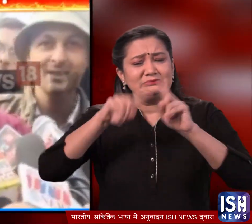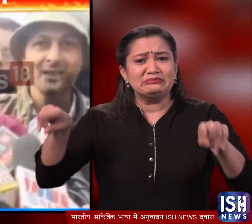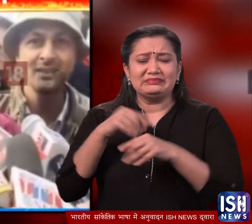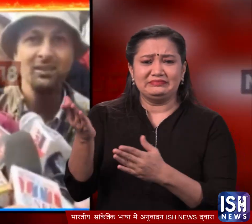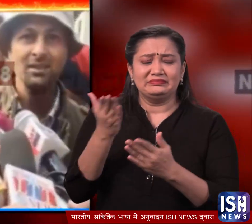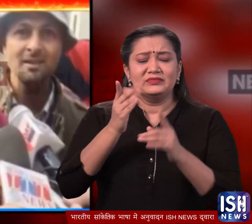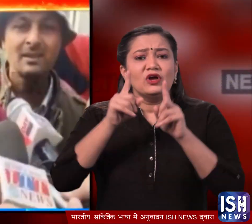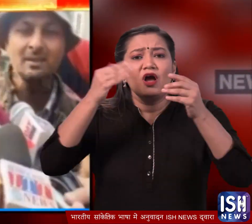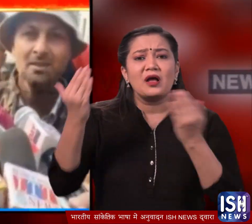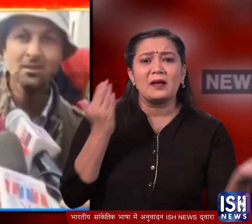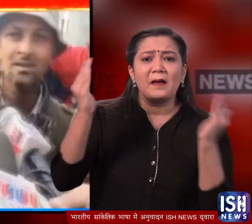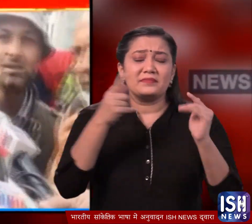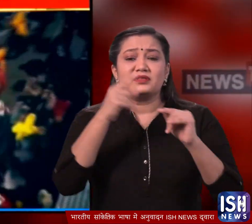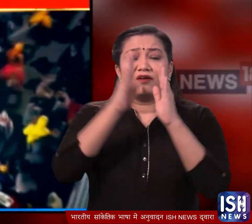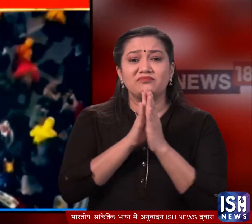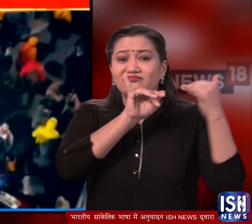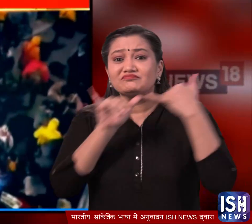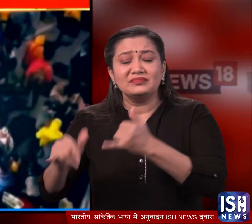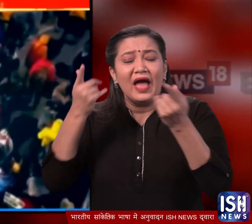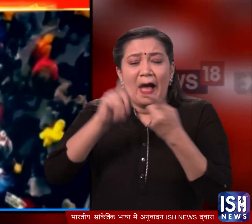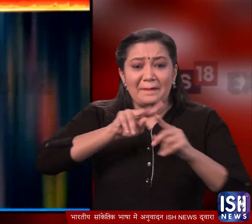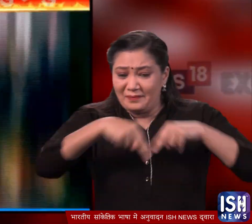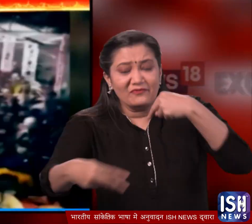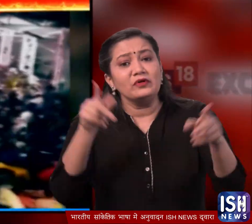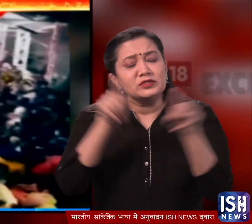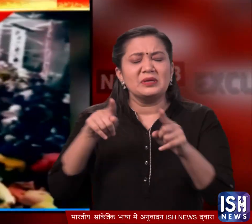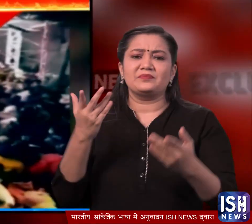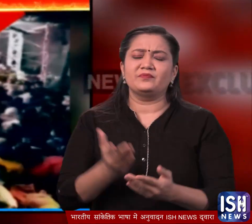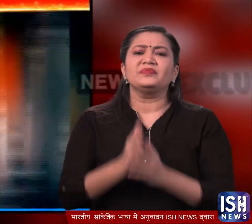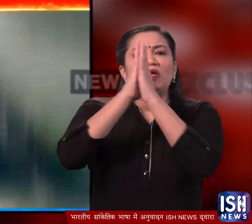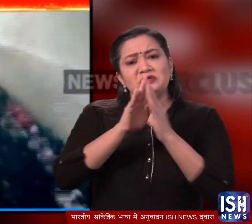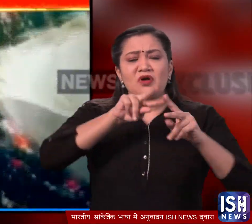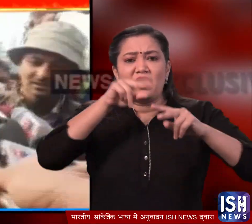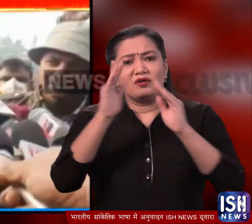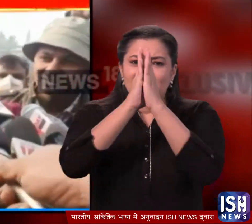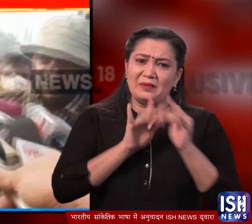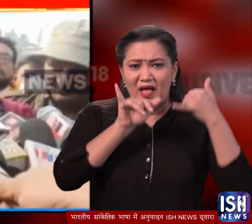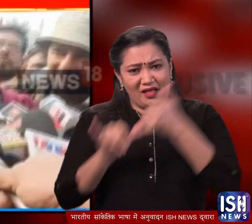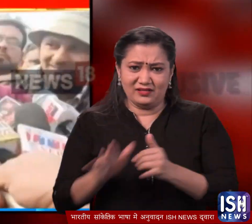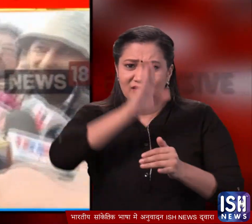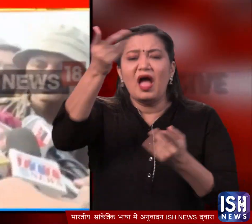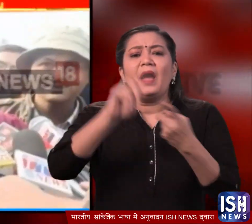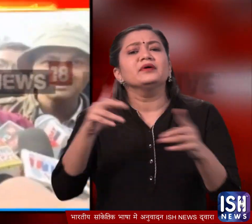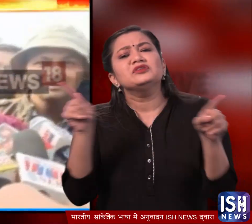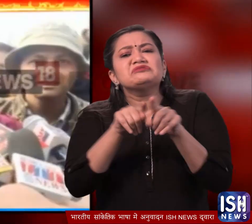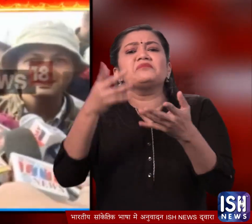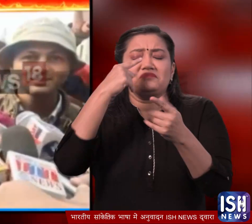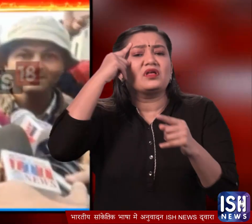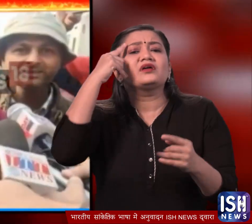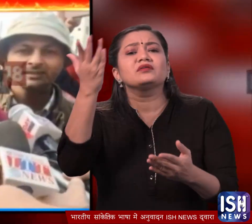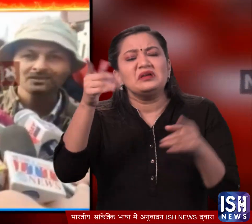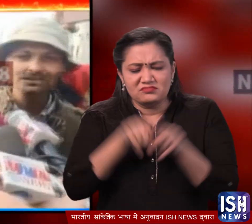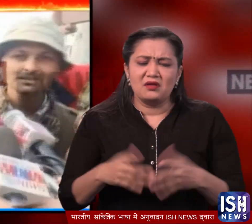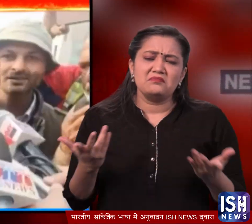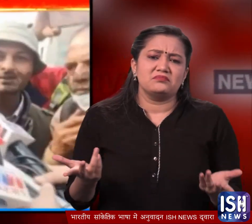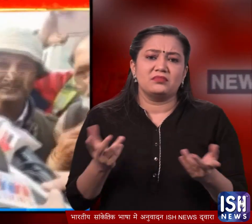तो बेतुका बयान देते हुए इस घटना की तुलना कुछ दिन पहले वैष्णो देवी में हुई भगदड़ से कर दी। तीर्थ यात्रा के लिए लोग वैष्णो देवी गए थे,